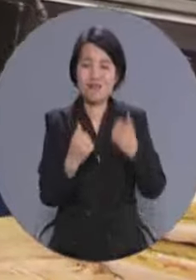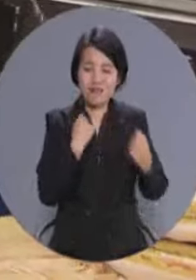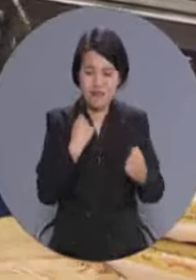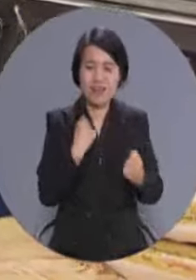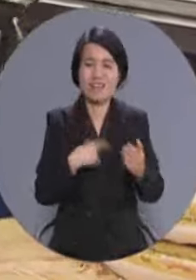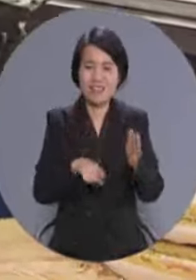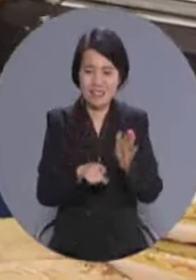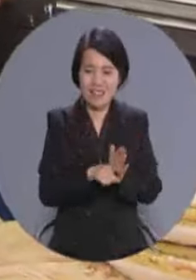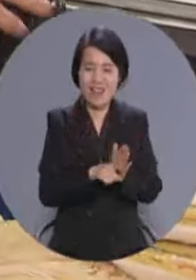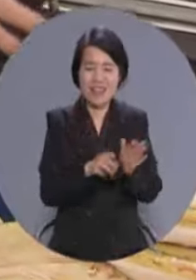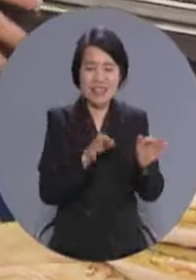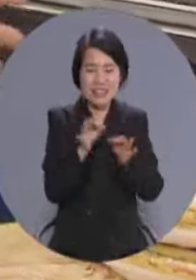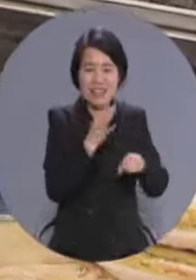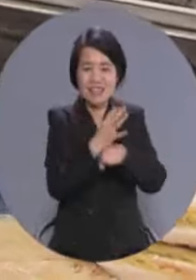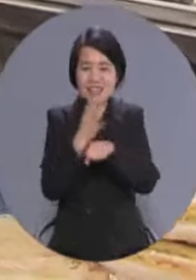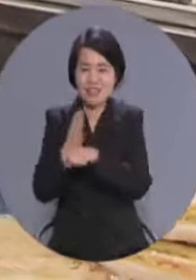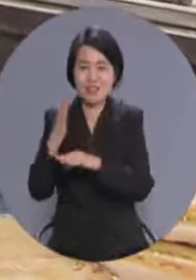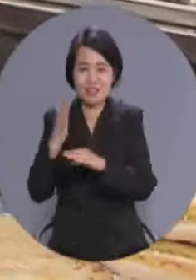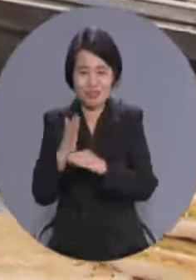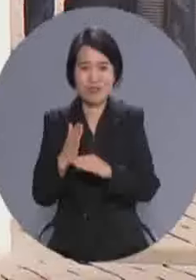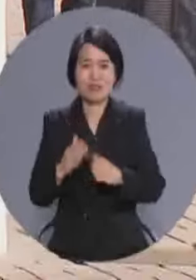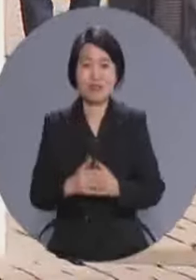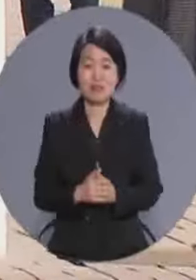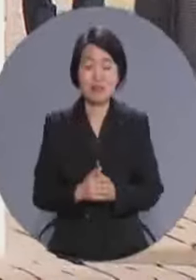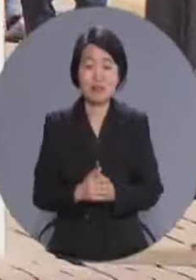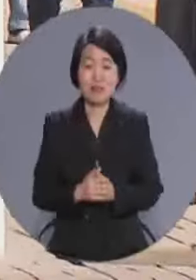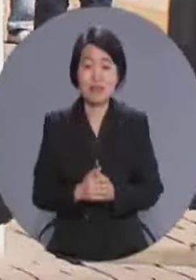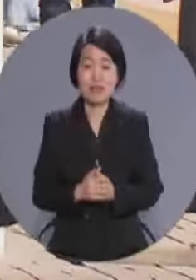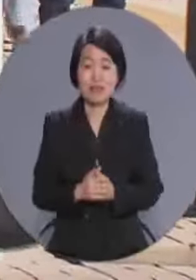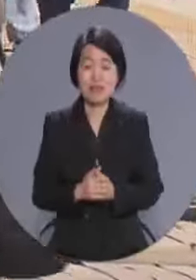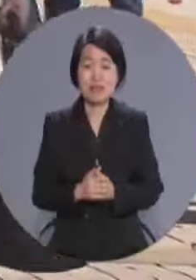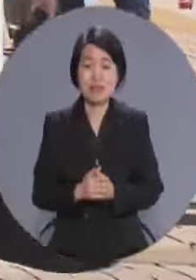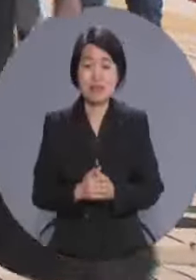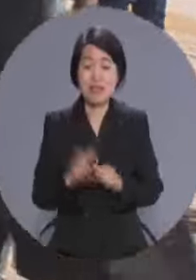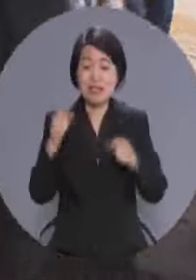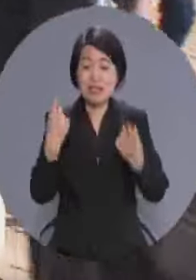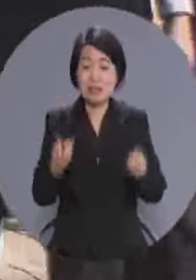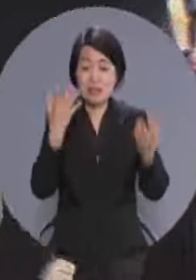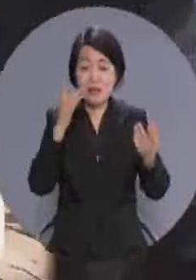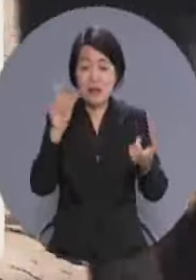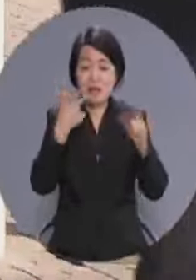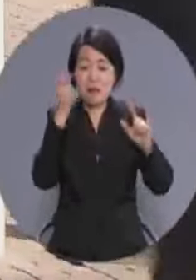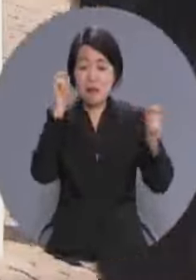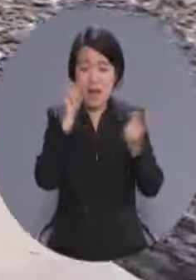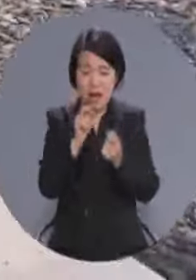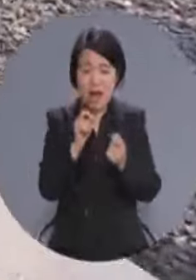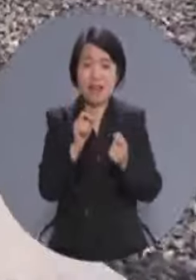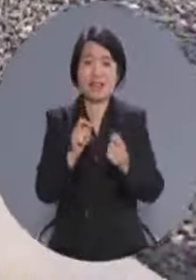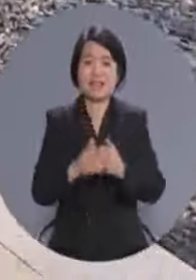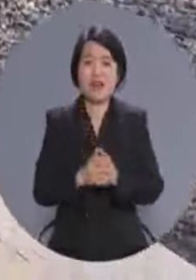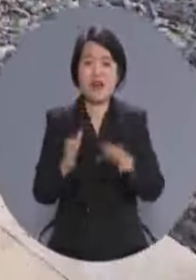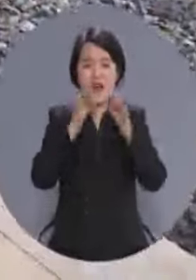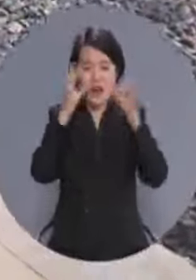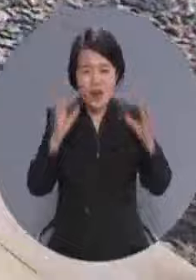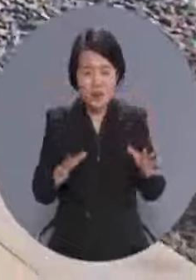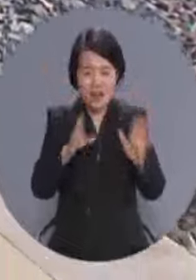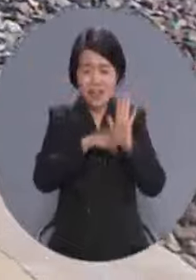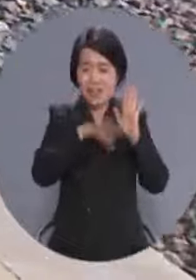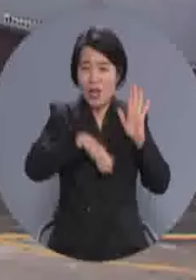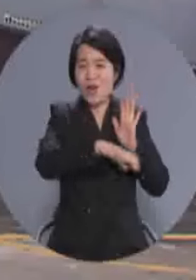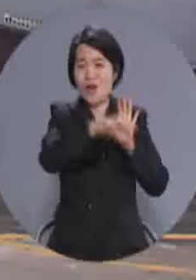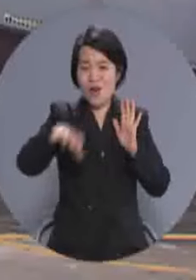자식들도 내려오고 명절이고 그렇게 해야죠. 민족 최대 명절인 설 연휴를 하루 앞둔 오늘. 모처럼